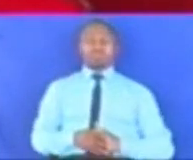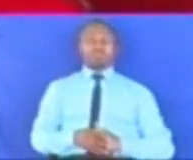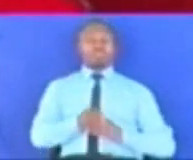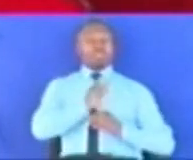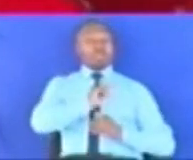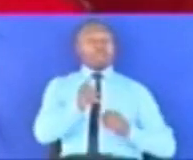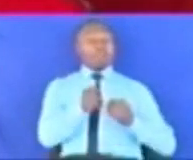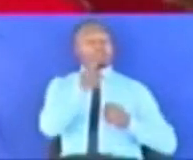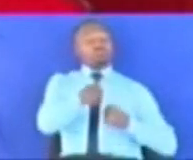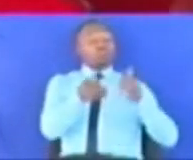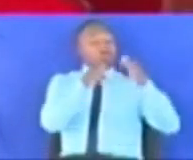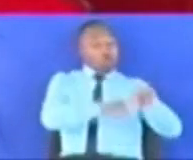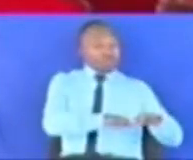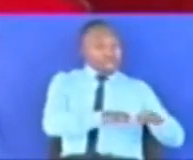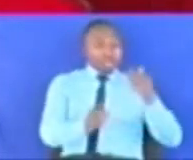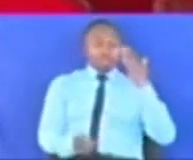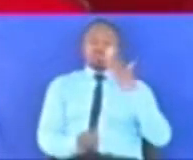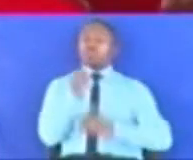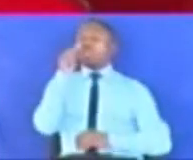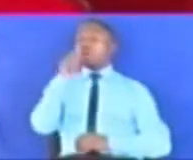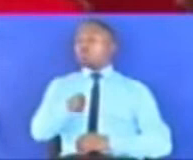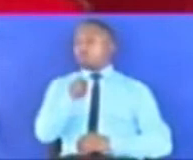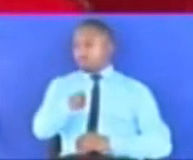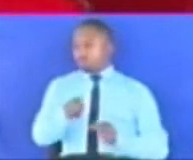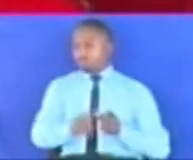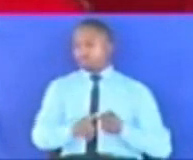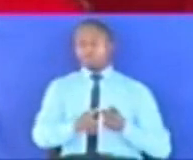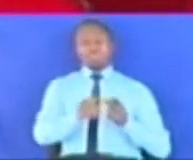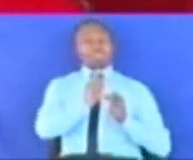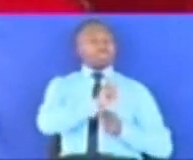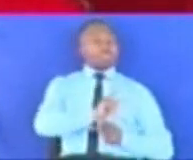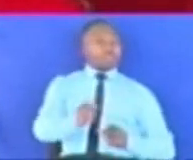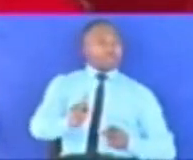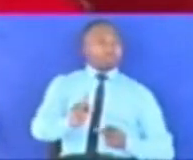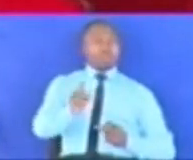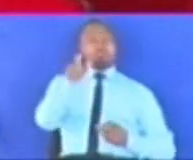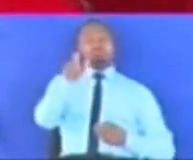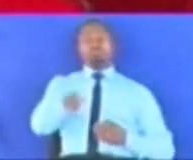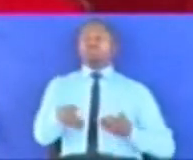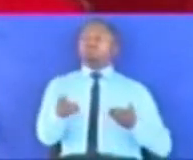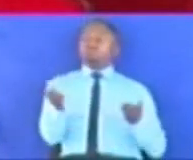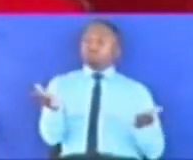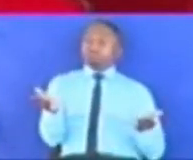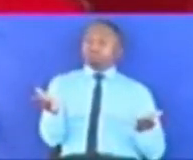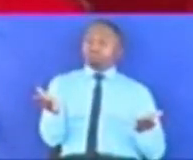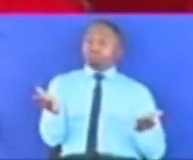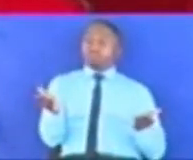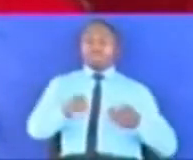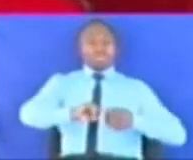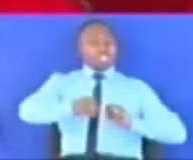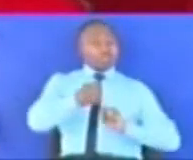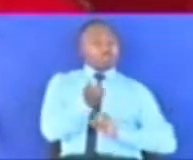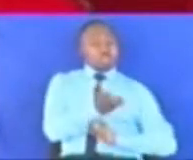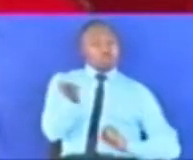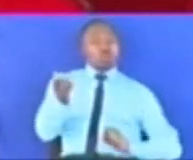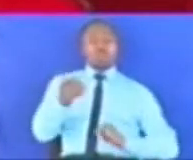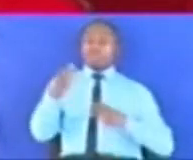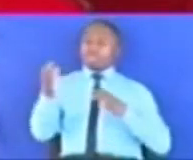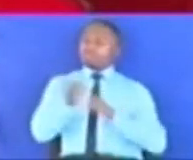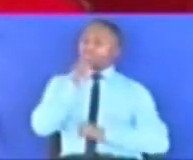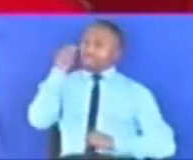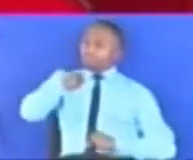ni vifo, kitatokea pale. Kama ni mtu sijui ana changamoto gani, ni pale